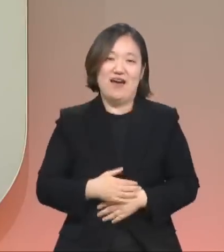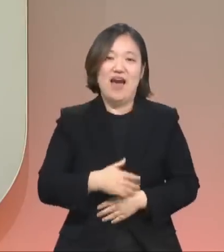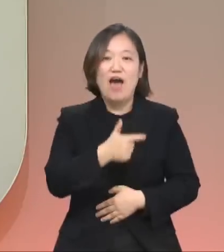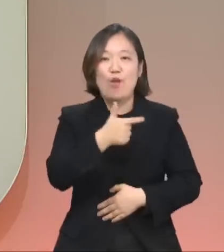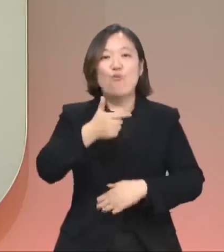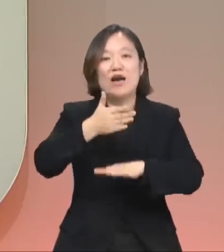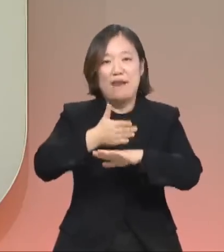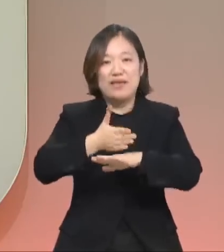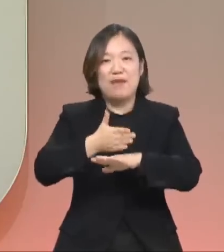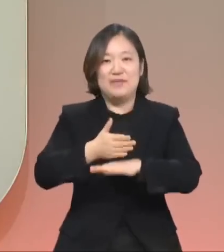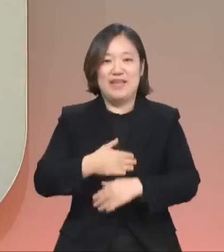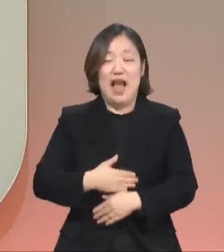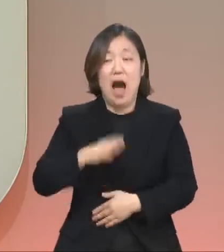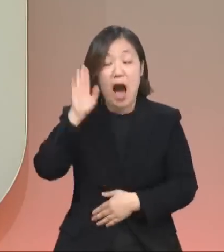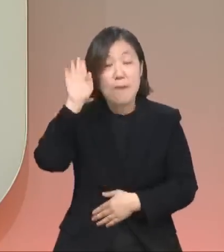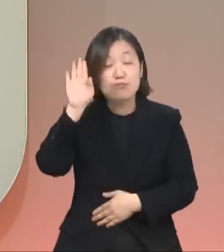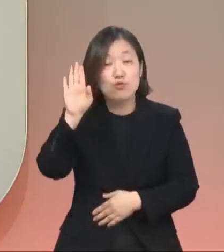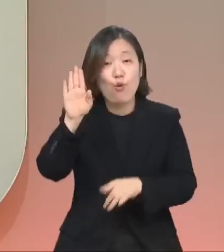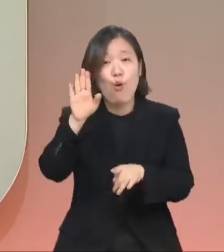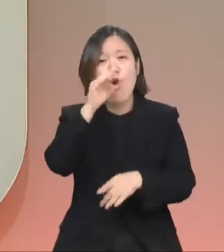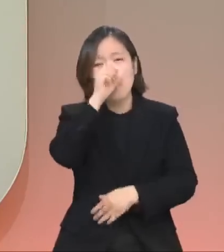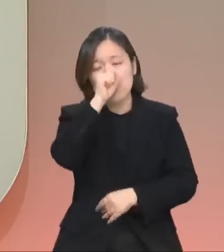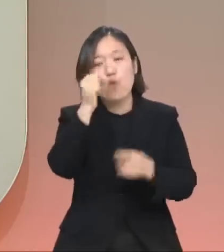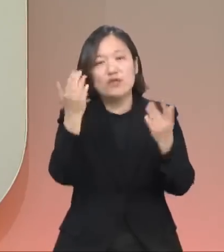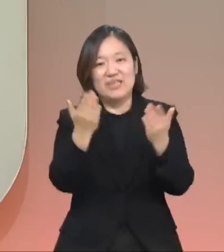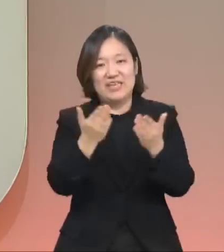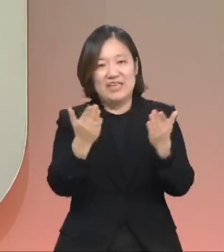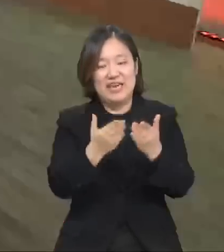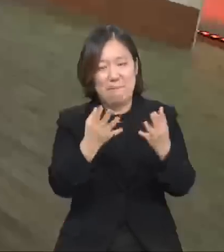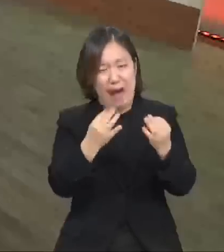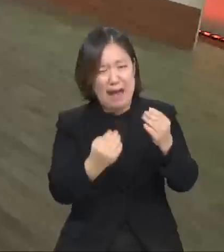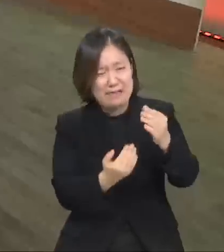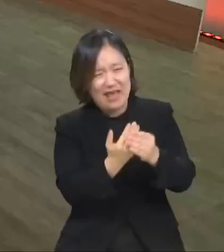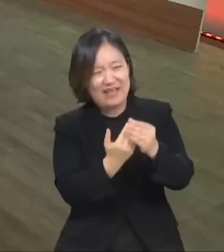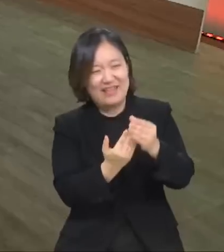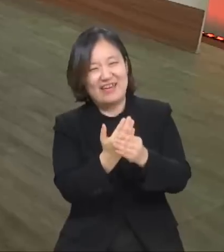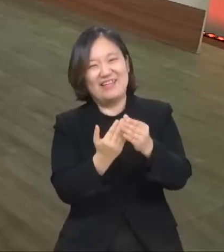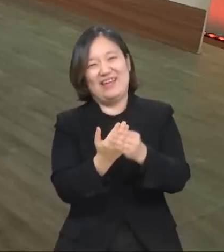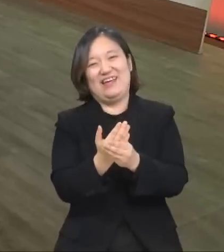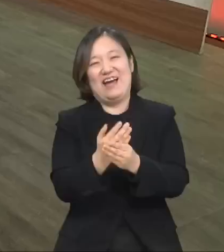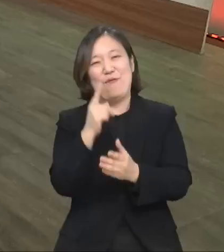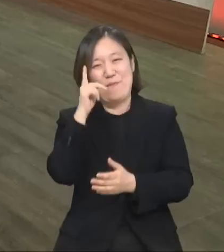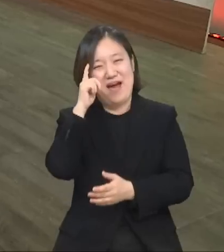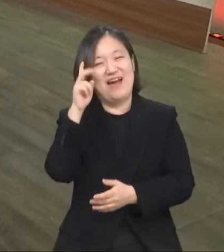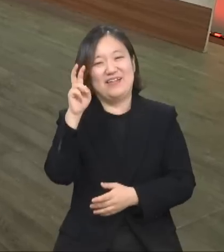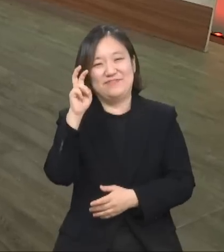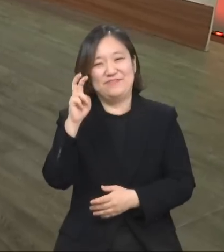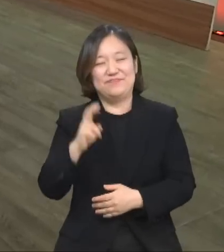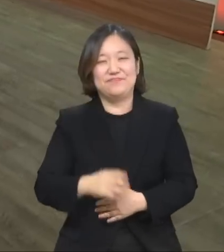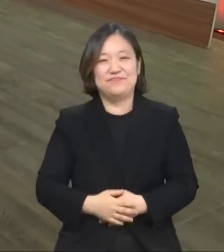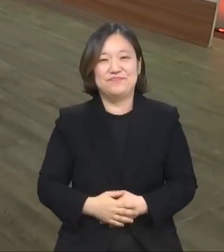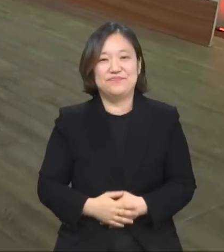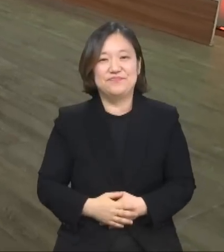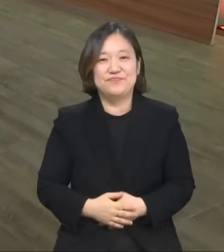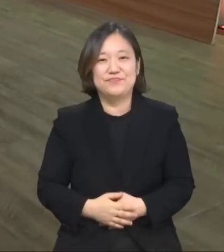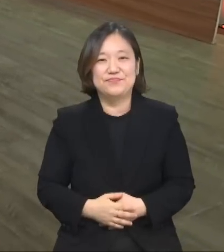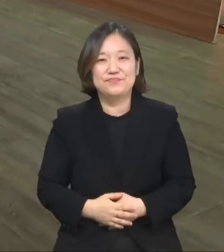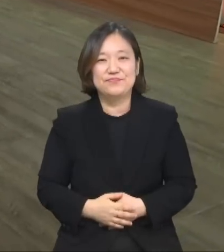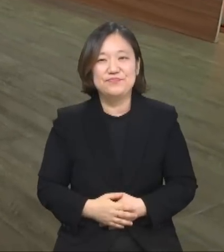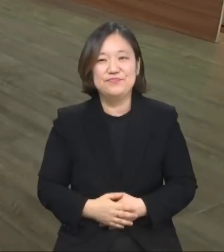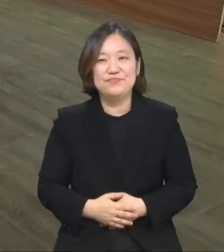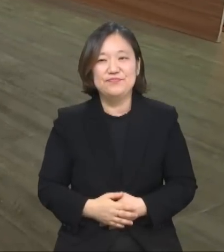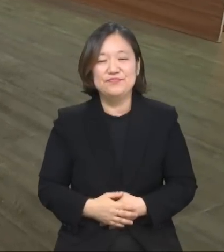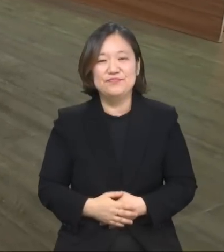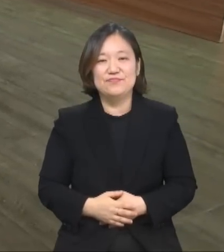고맙습니다 앞으로 좋은 일 많이 많이 생기실 겁니다 예 그리고 또